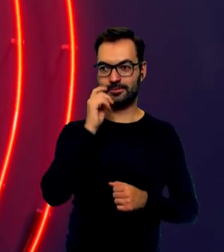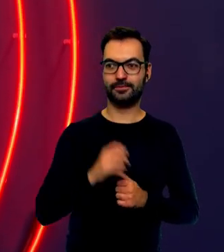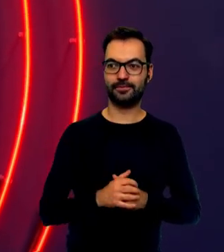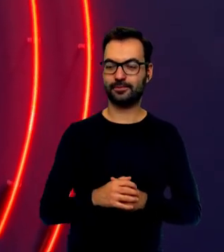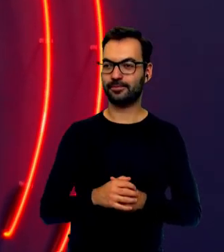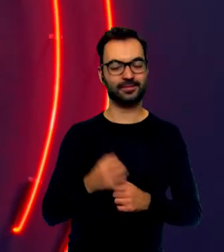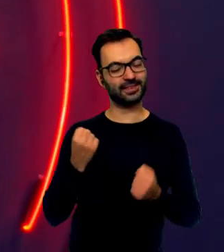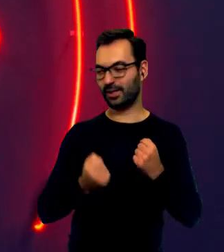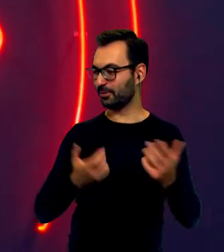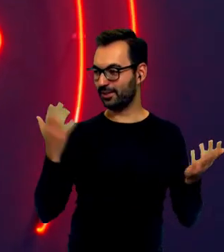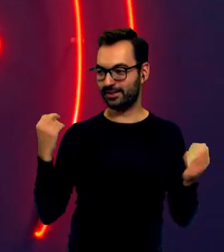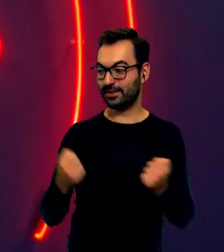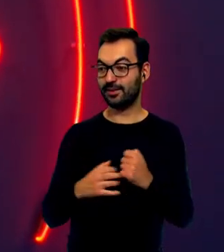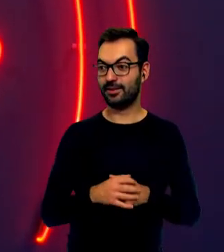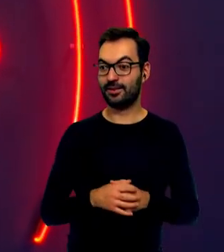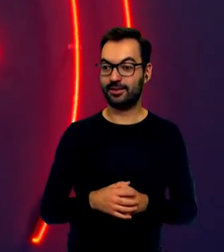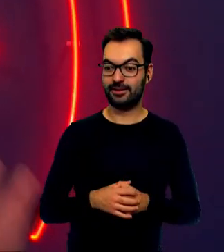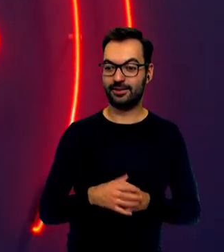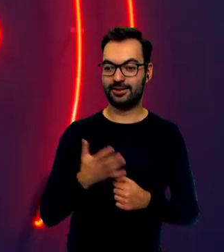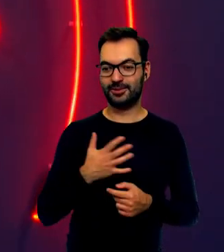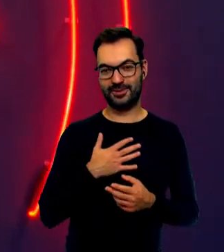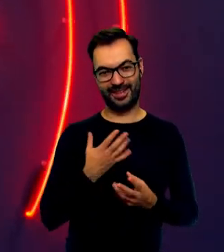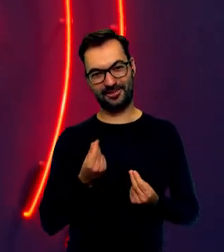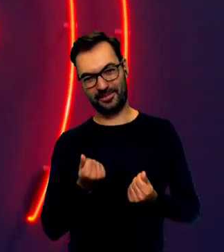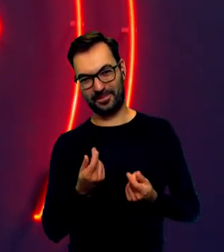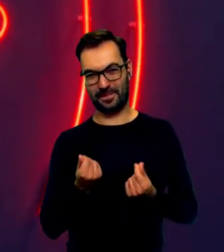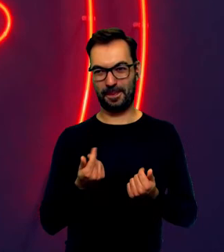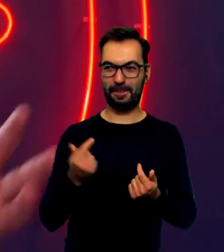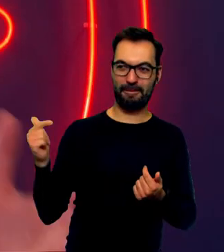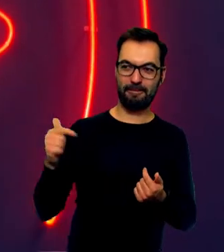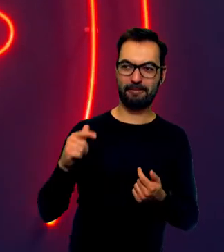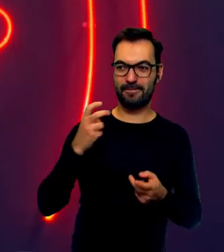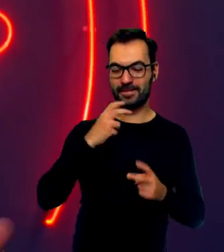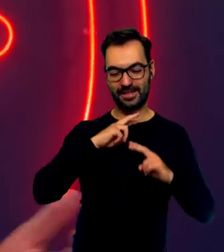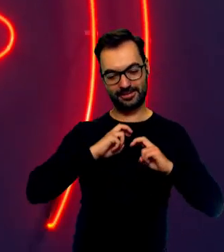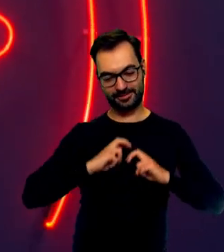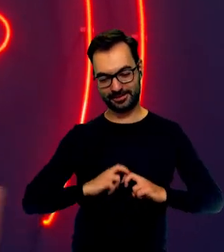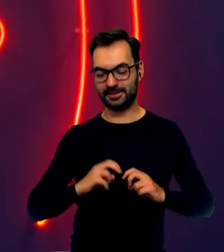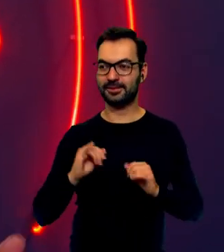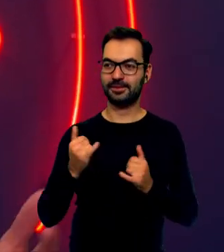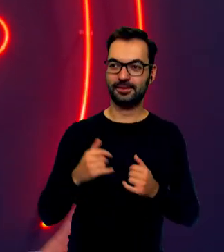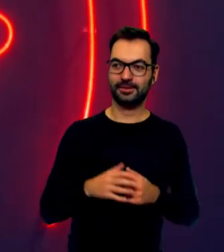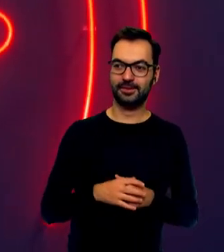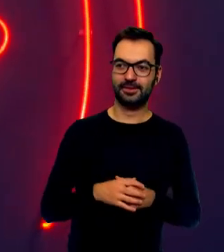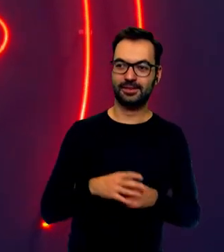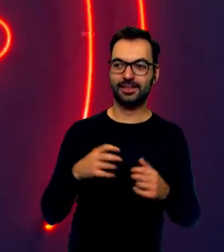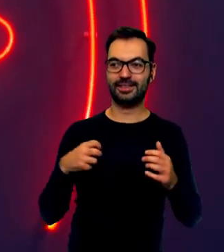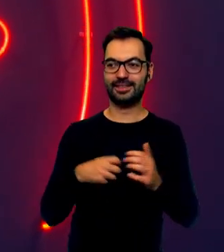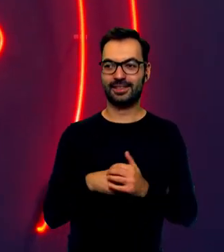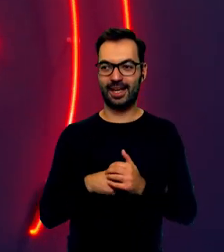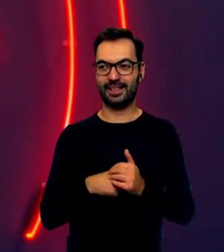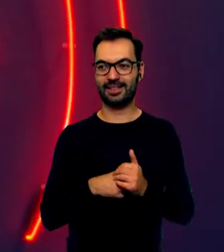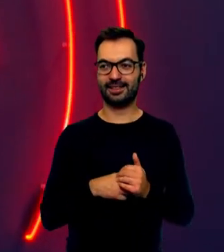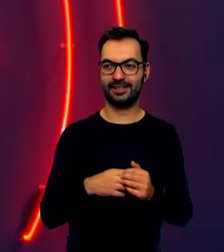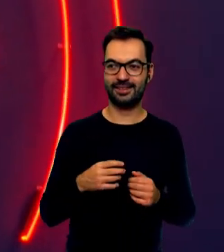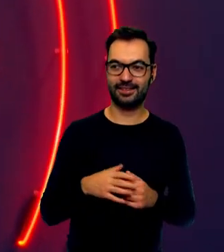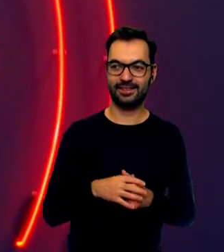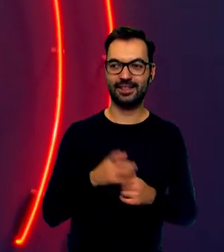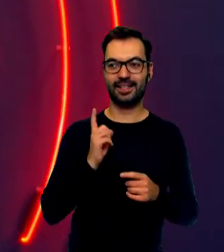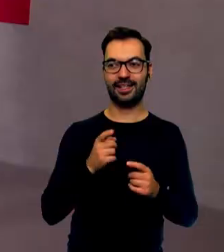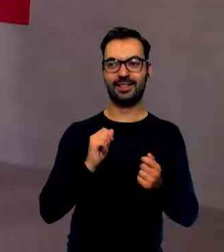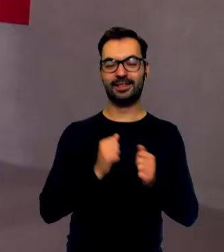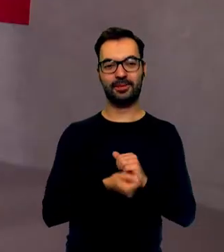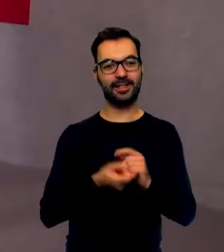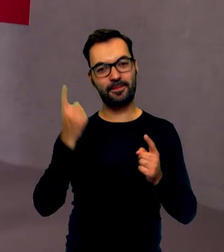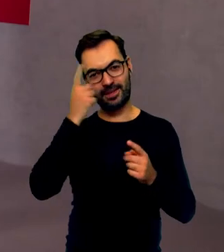Słuchaj, za trudne jest to pytanie, bo tak też się czuję niezręcznie, bo muszę teraz poszukiwać w sobie jakiś. Ty też nas wprowadzasz korzystny... w niezręczność, każesz nam